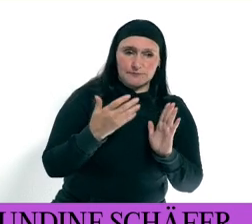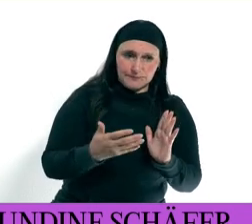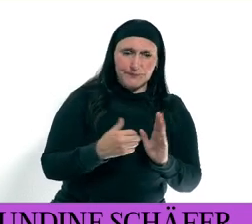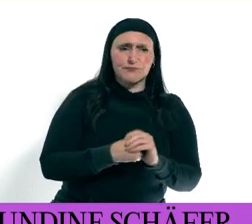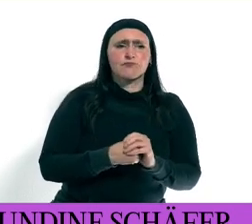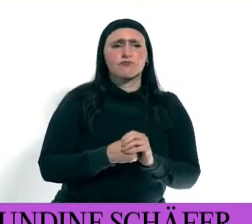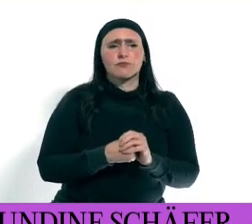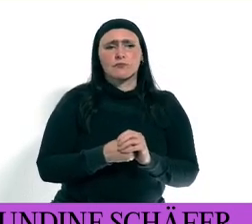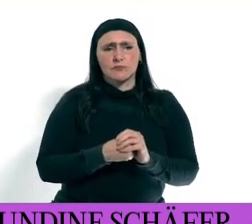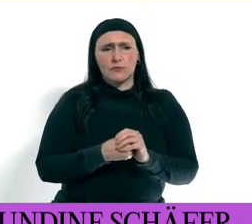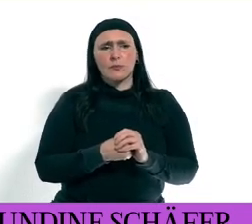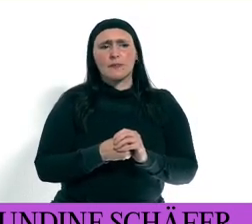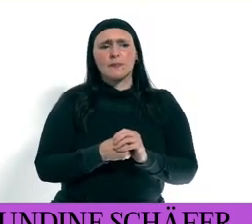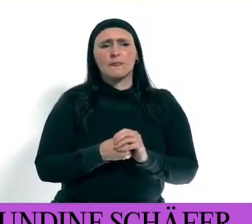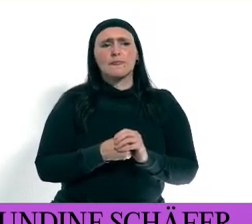darüber hinaus,